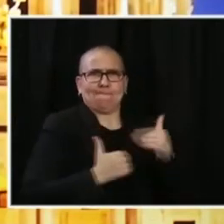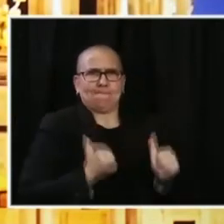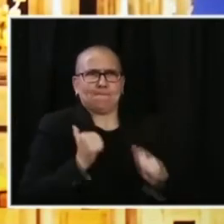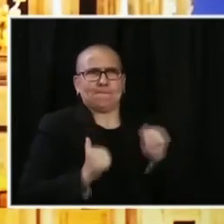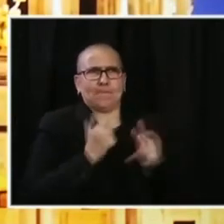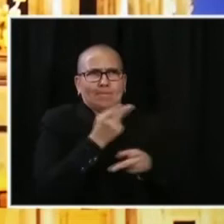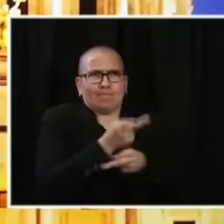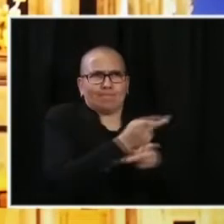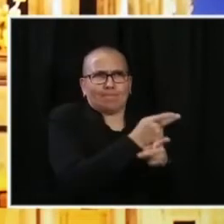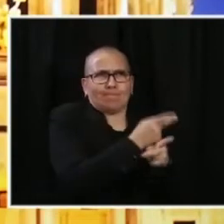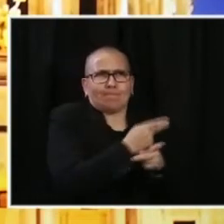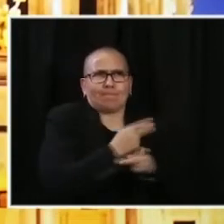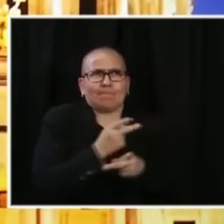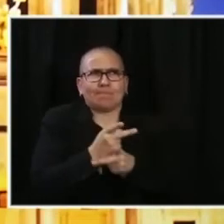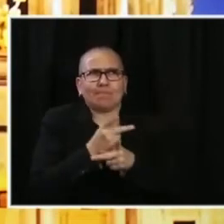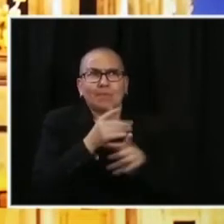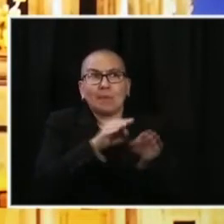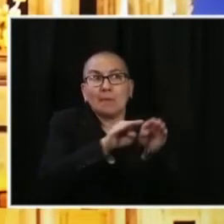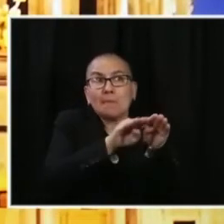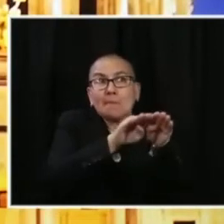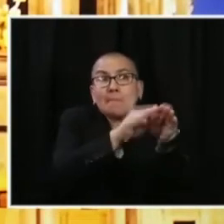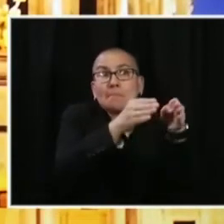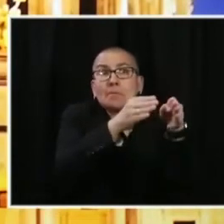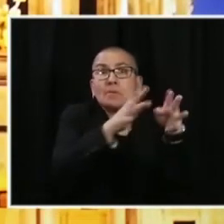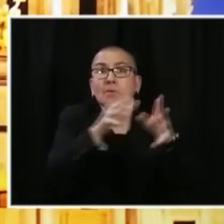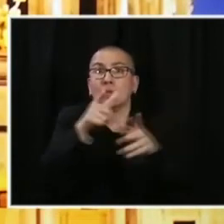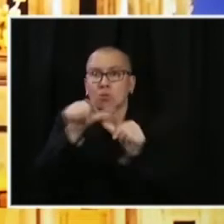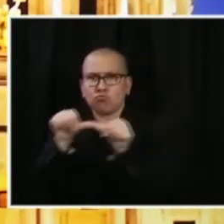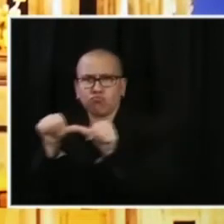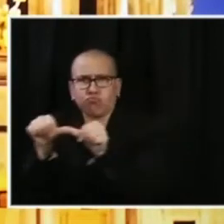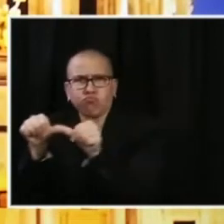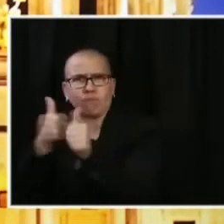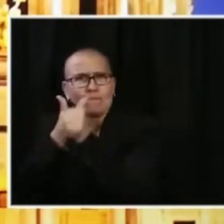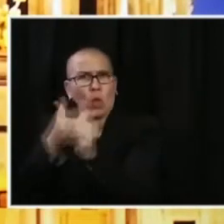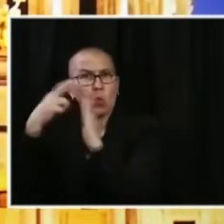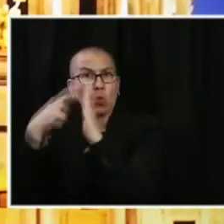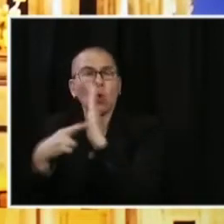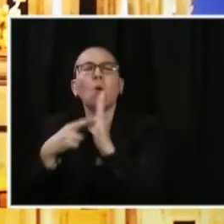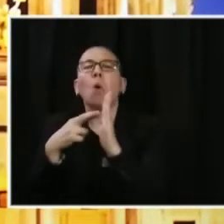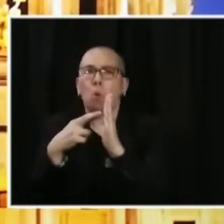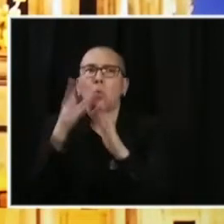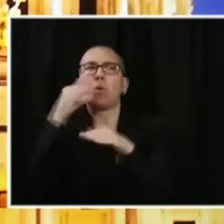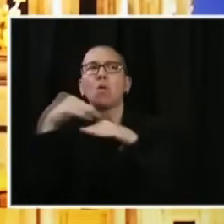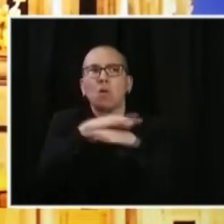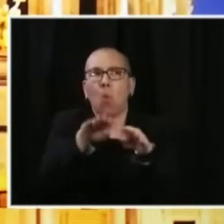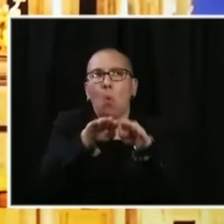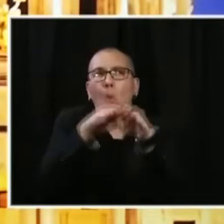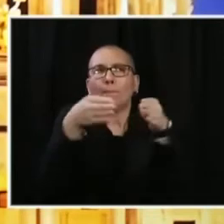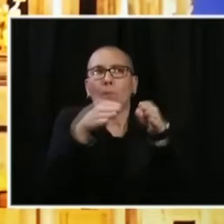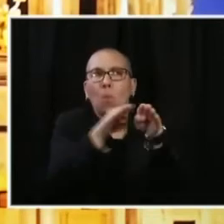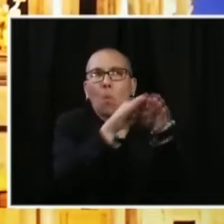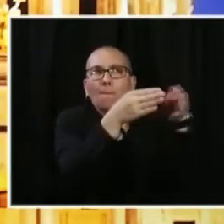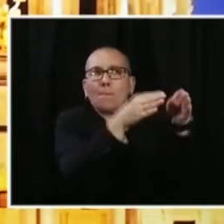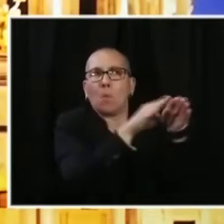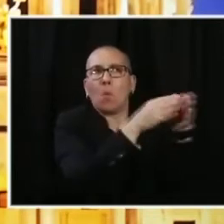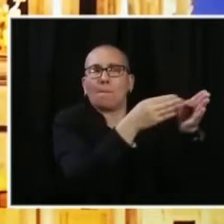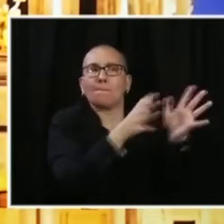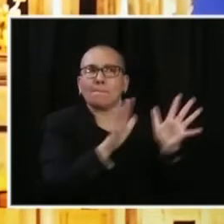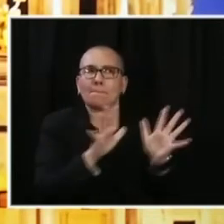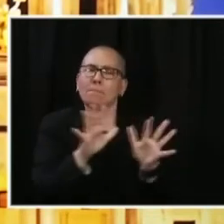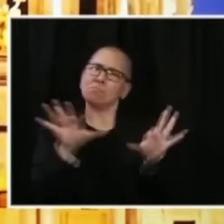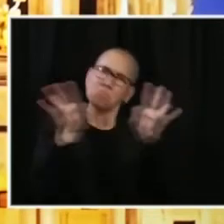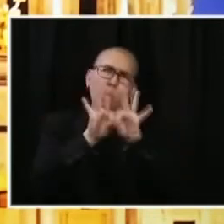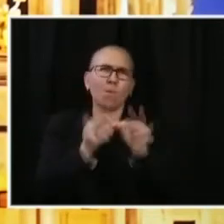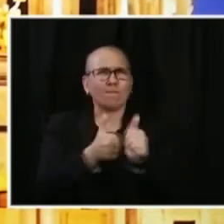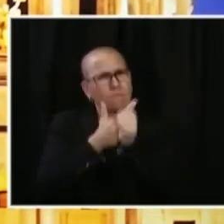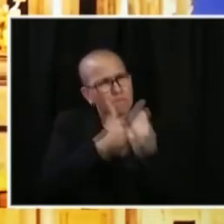tận đề bé em muốn luôn bỏ lần chưa tôi là giả tận đề theo của tôi cả mỗi năm mỗi kẻ nhát sinh giờ thì bé của tôi đi nào một bé giờ tốt cả chỗ